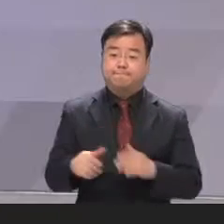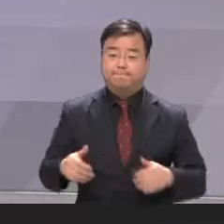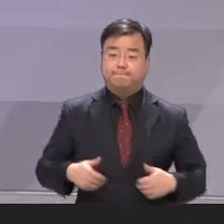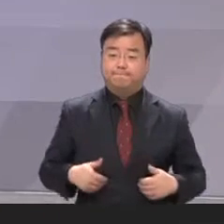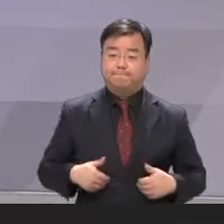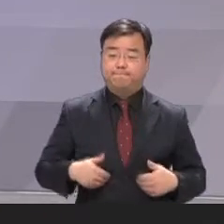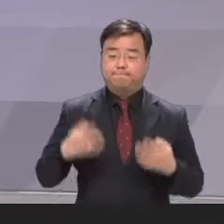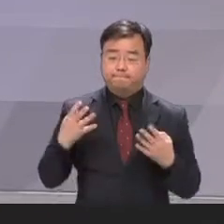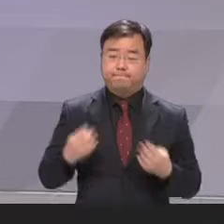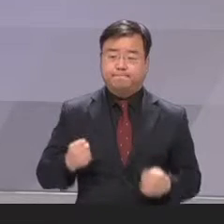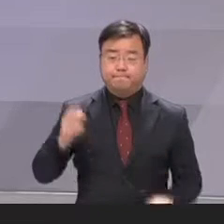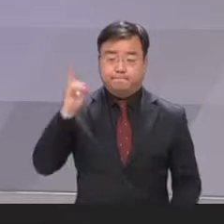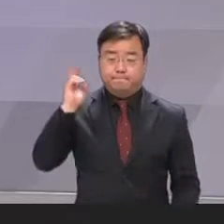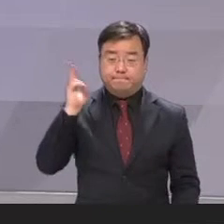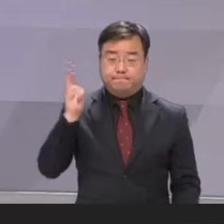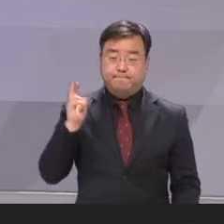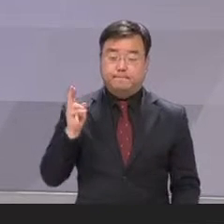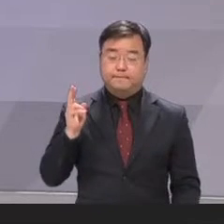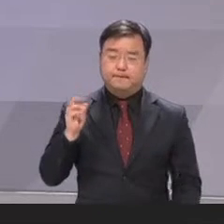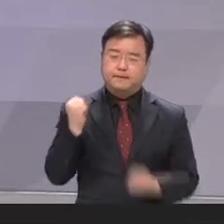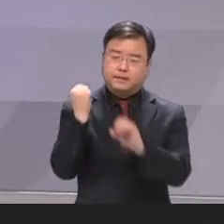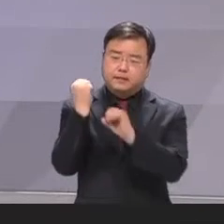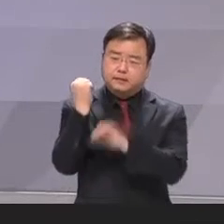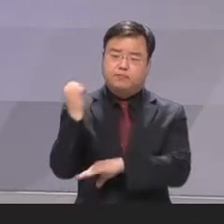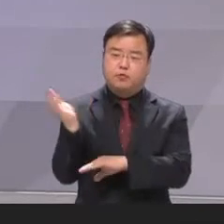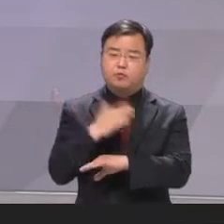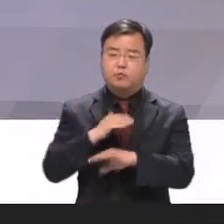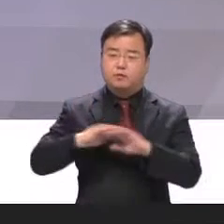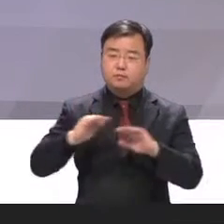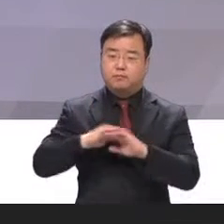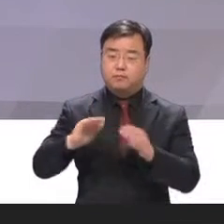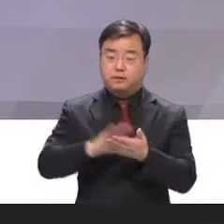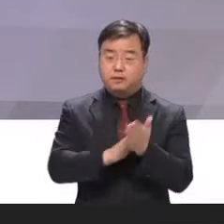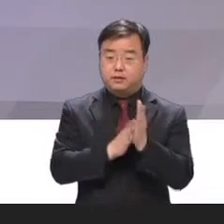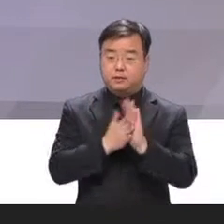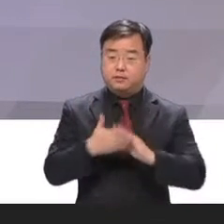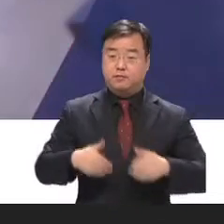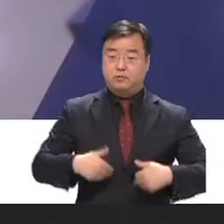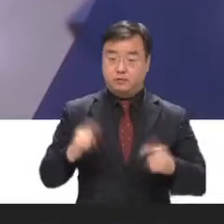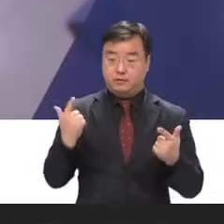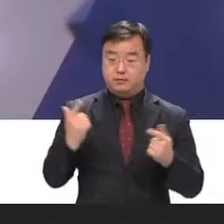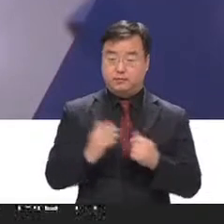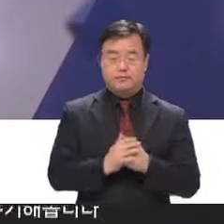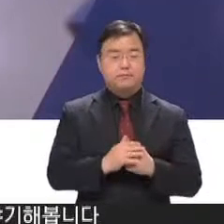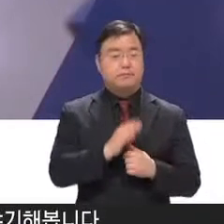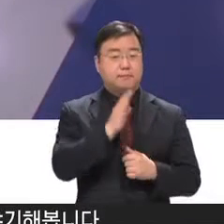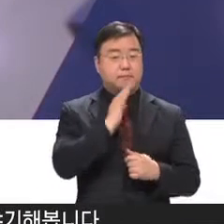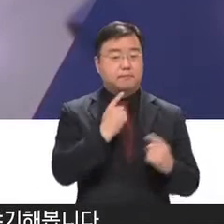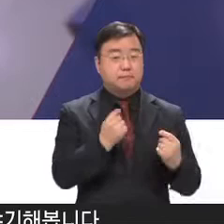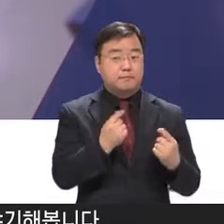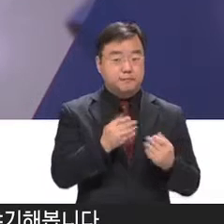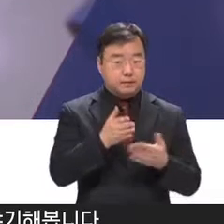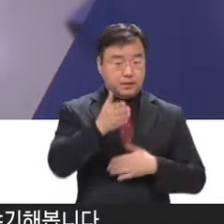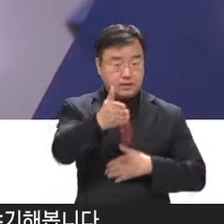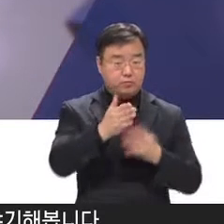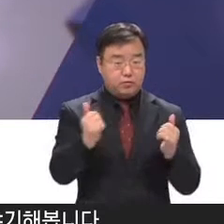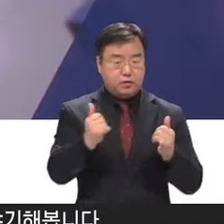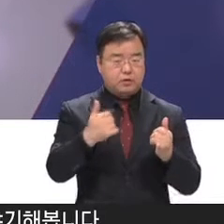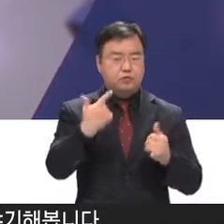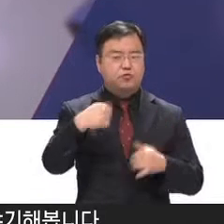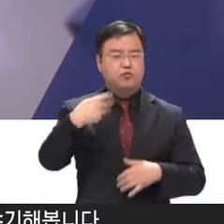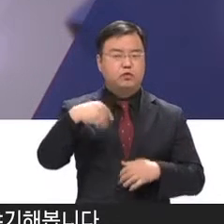필요하고 걸릴 것 같은데 근본적인 변화가 좀 필요하지 않겠습니까 네 그렇습니다 전문가들은 누리과정 시스템은 이 전면 제